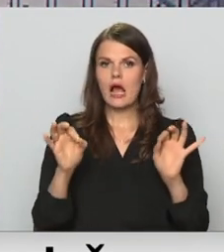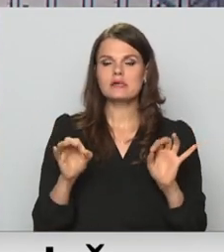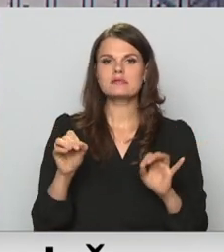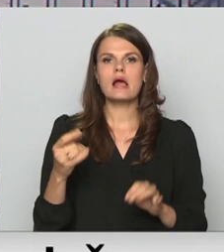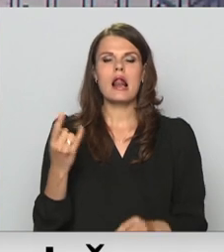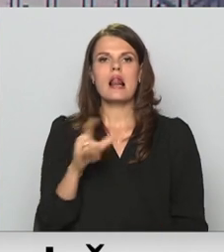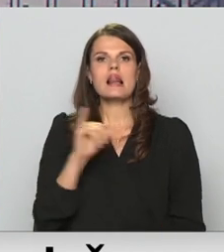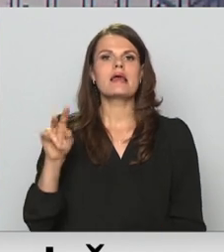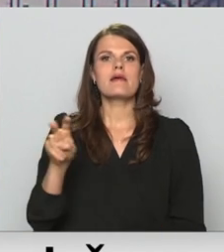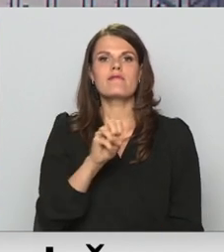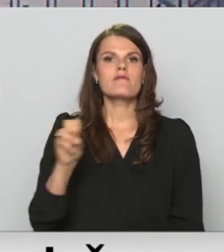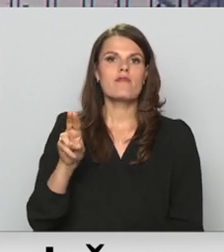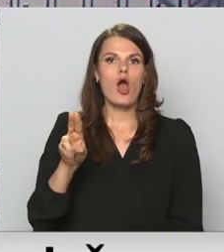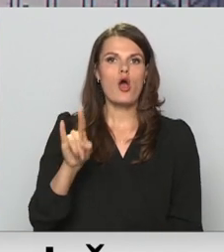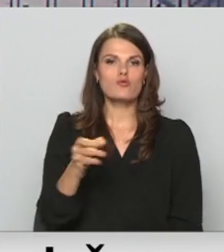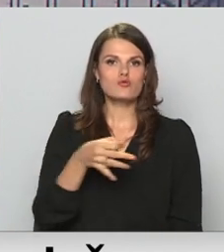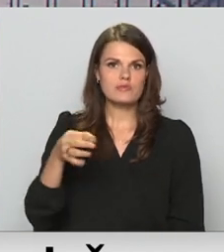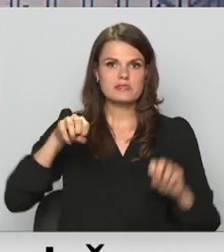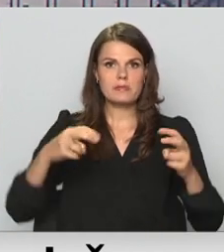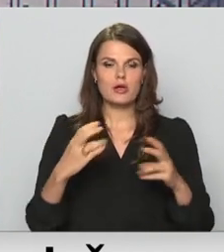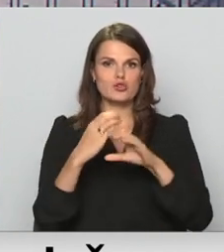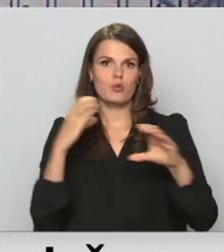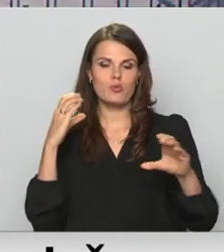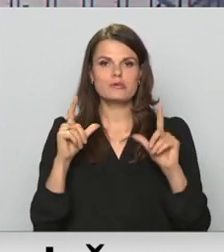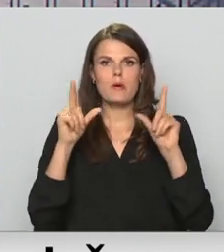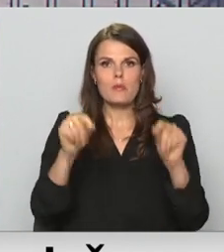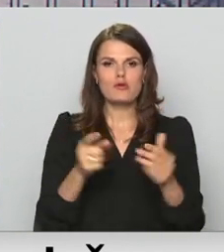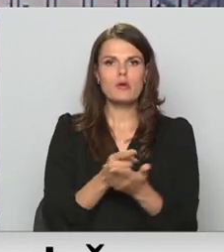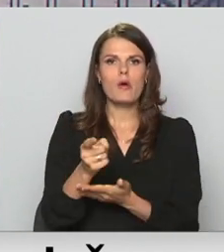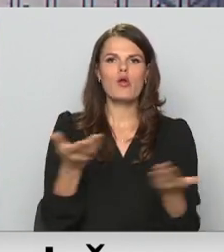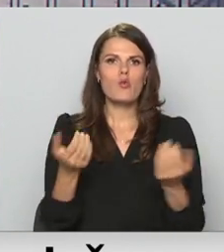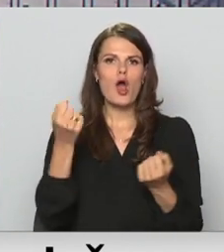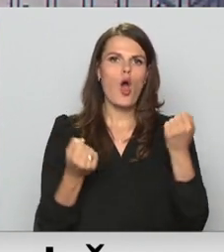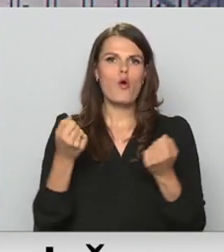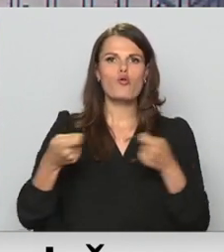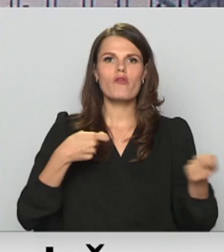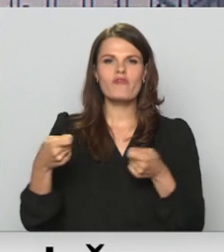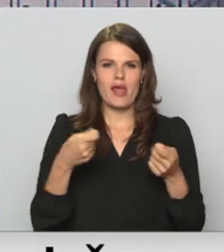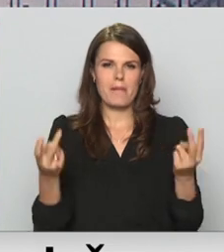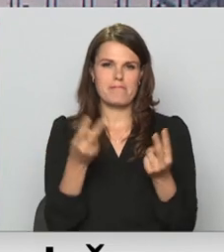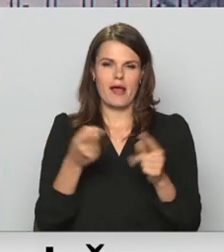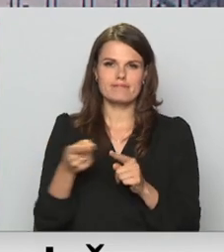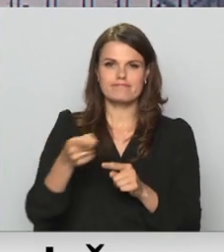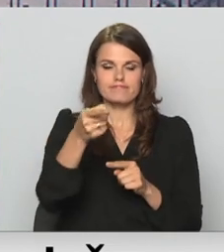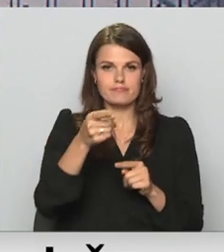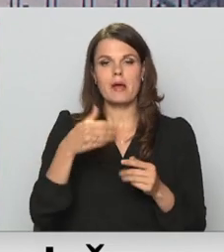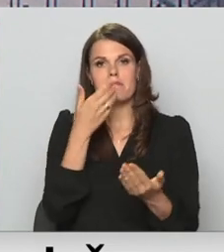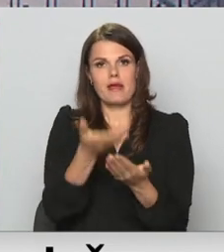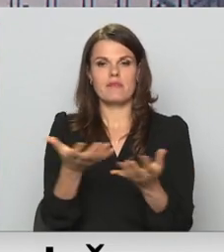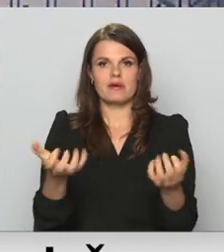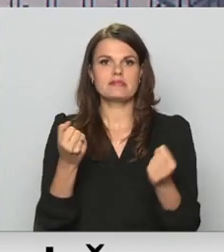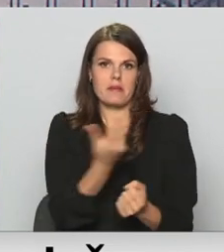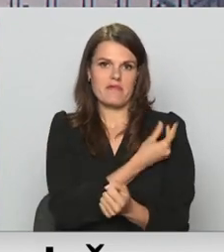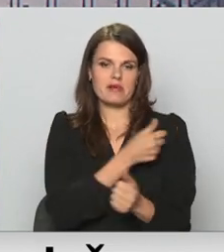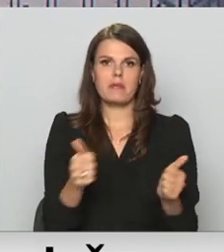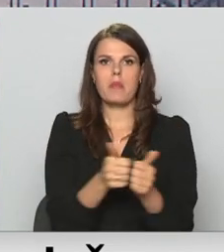novadā speciālisti. Speciāli pielāgots busiņš devās pa autoveikala maršrutu, dodot iespēju saņemt vakcīnu pret COVID-19